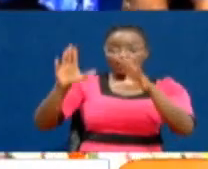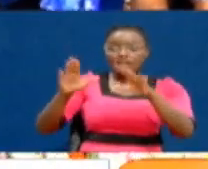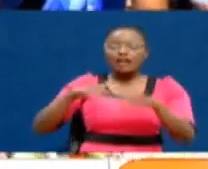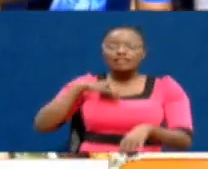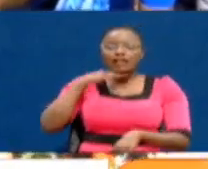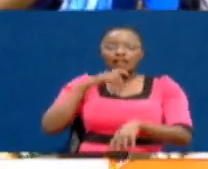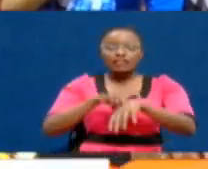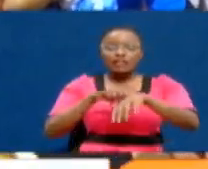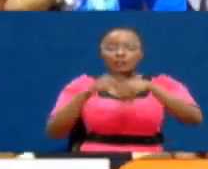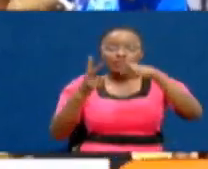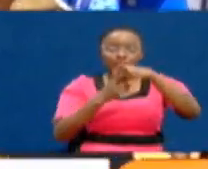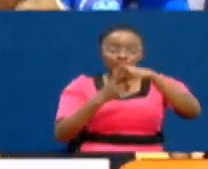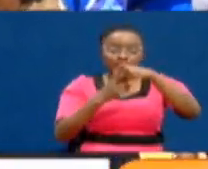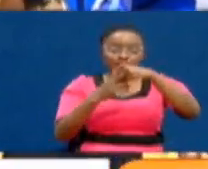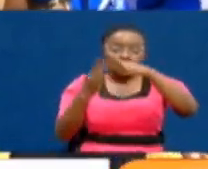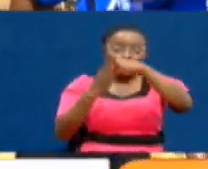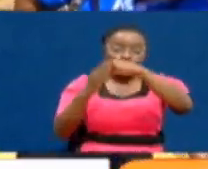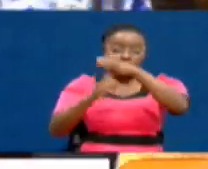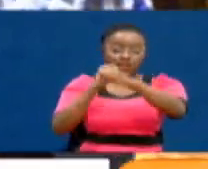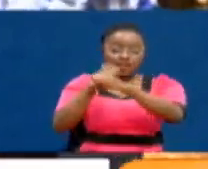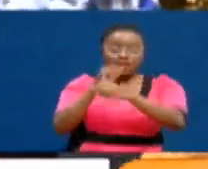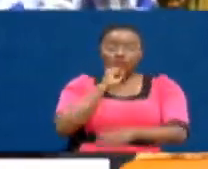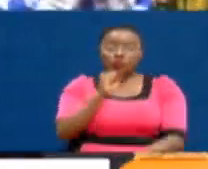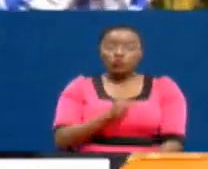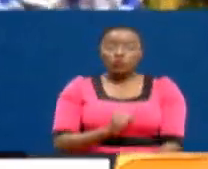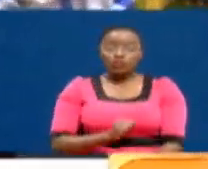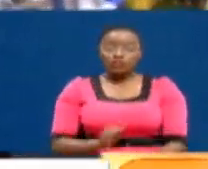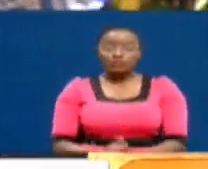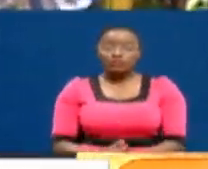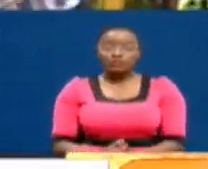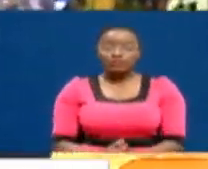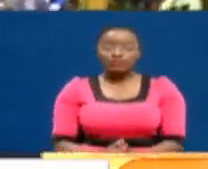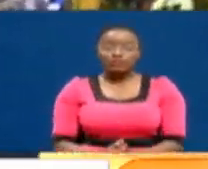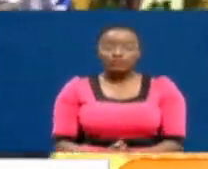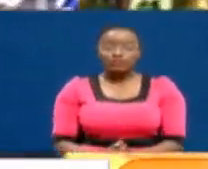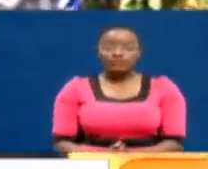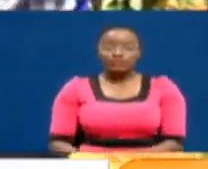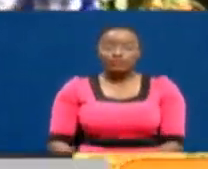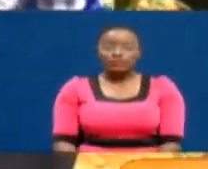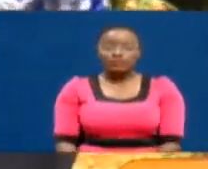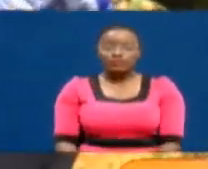umri wa miaka 79. Kelvin Andande, Runinga Citizen.